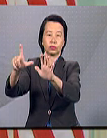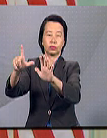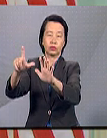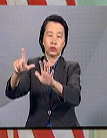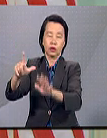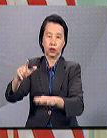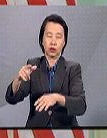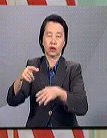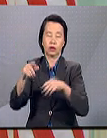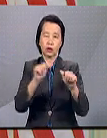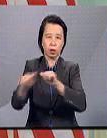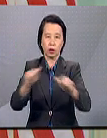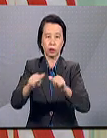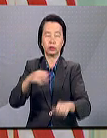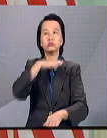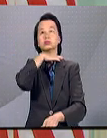Aktiviti ibadah korban